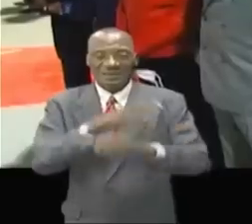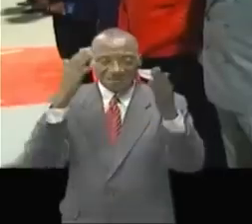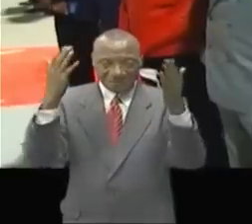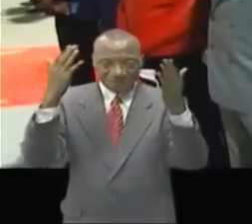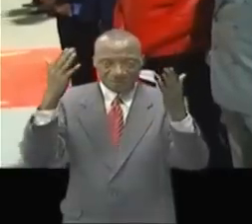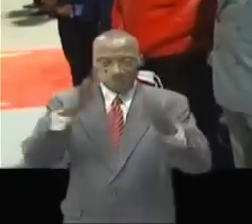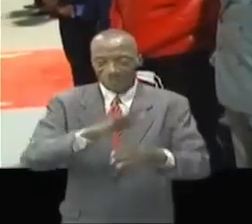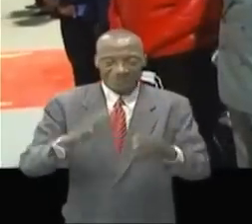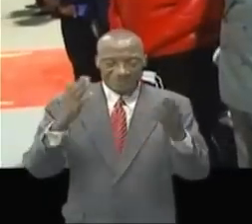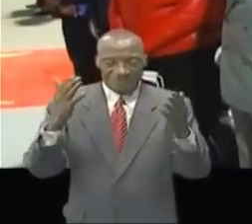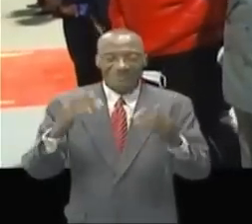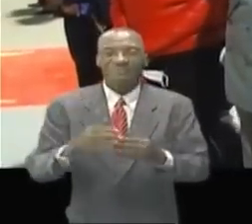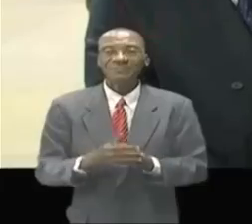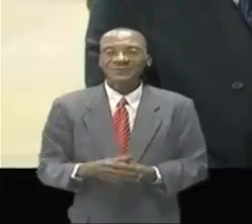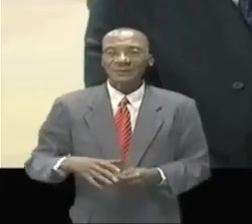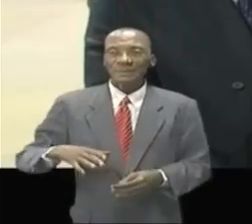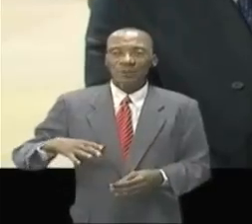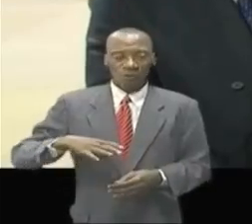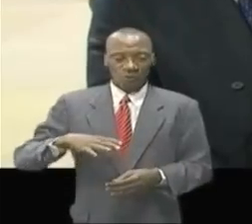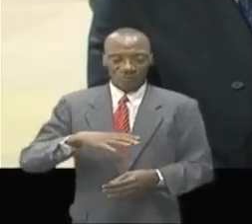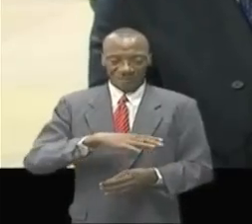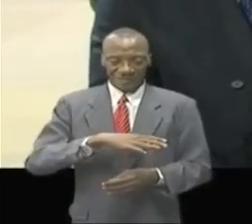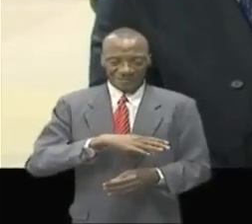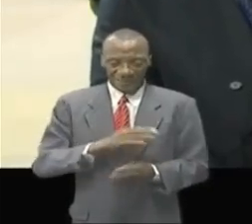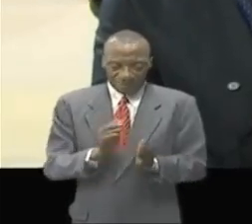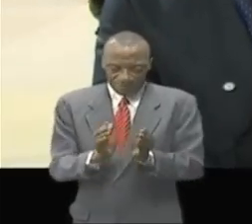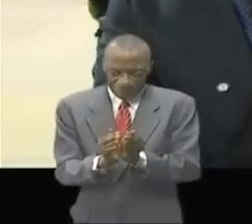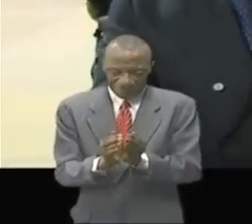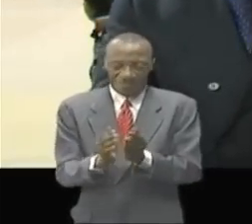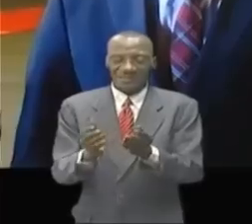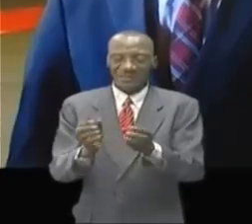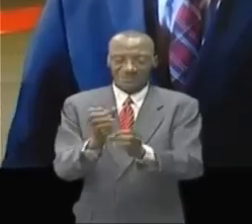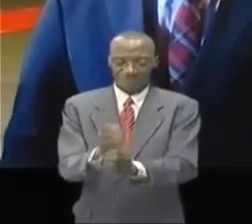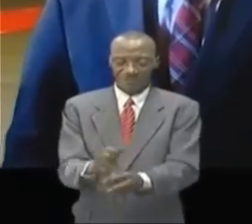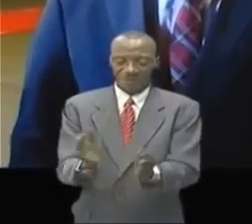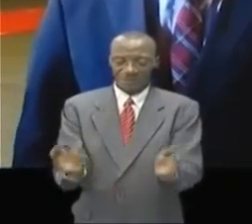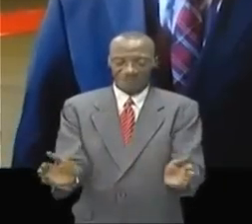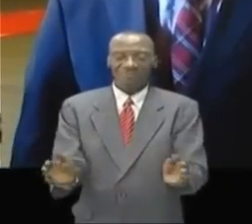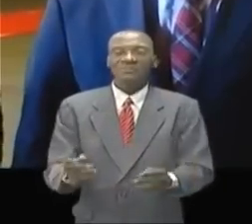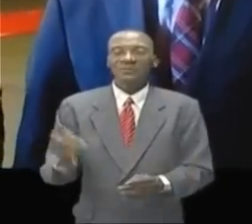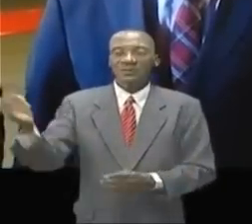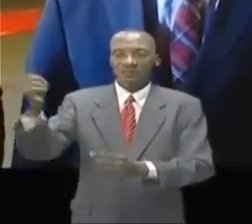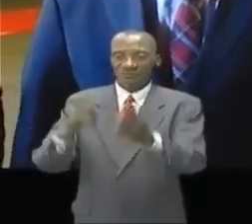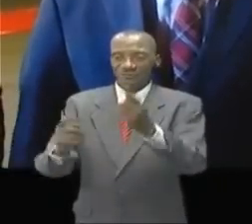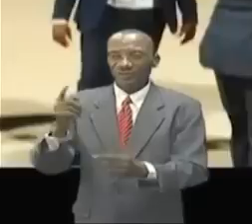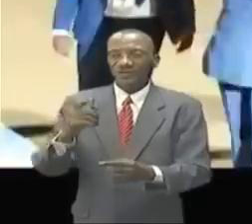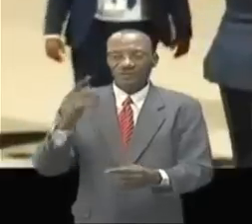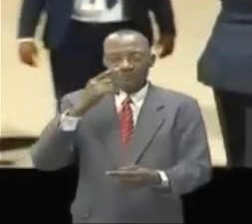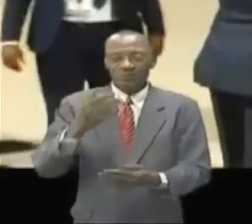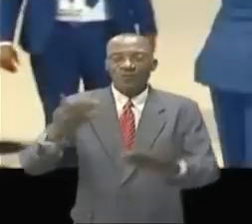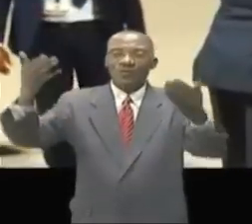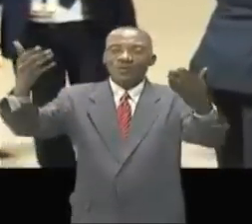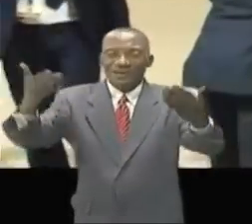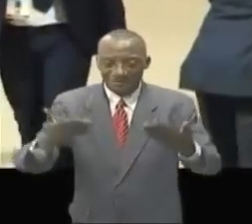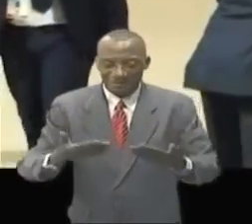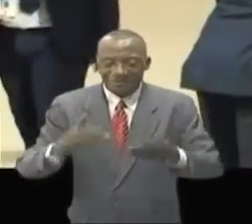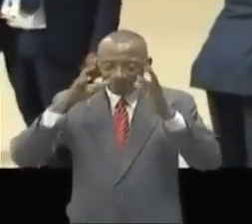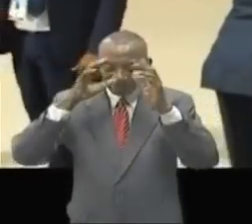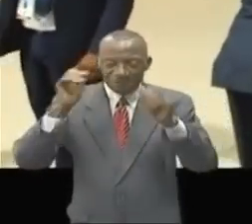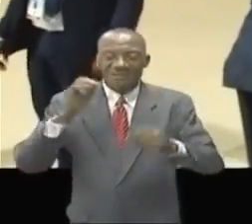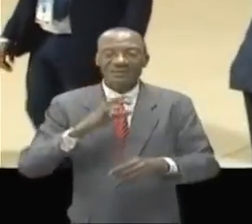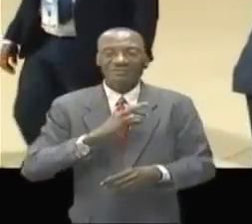pied de cet appareil, un comité d'accueil constitué d'officiers zambiens et congolais venu saluer l'arrivée du président de la République.